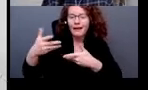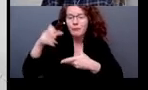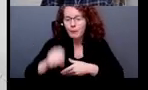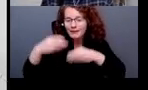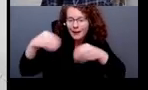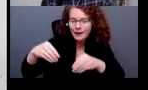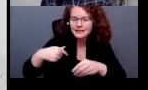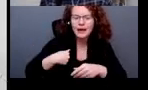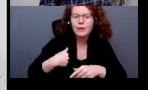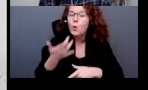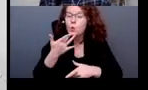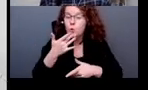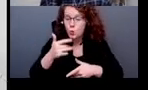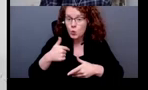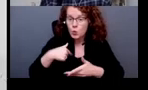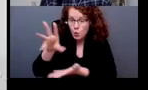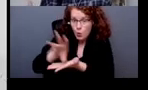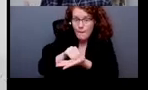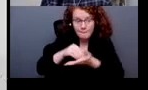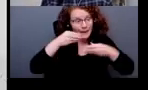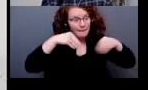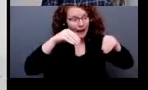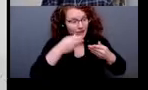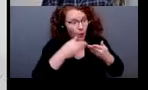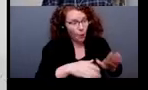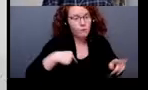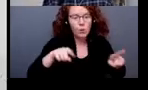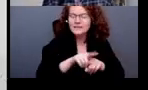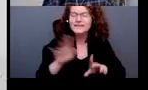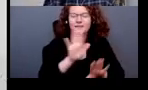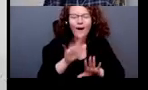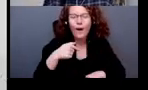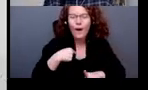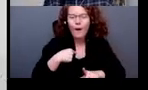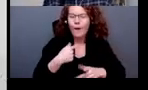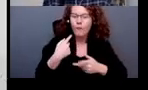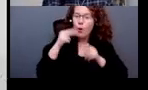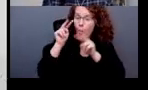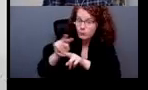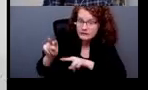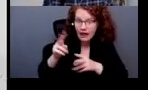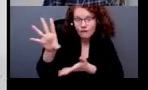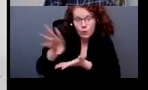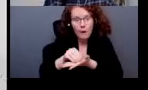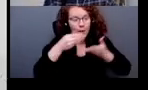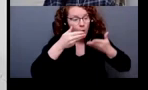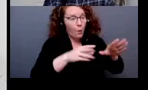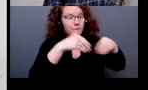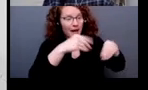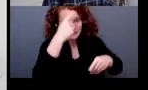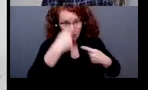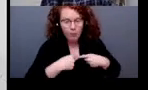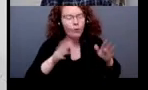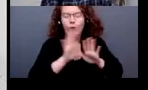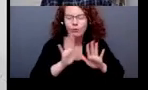pas l'intention d'ouvrir également un magasin, que je faisais pas de l'observation pour ensuite pouvoir également ouvrir un magasin de